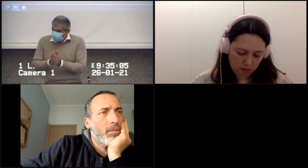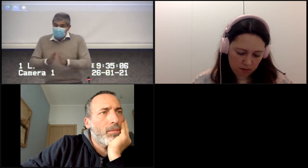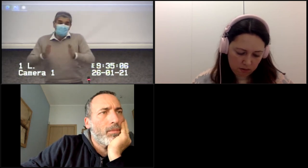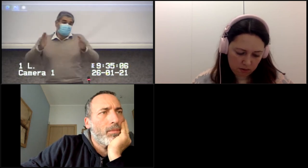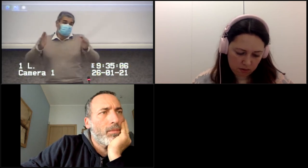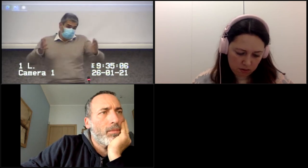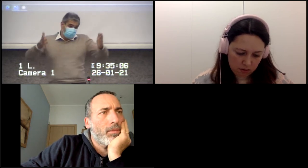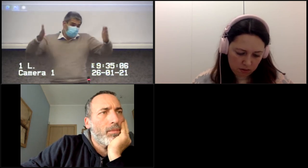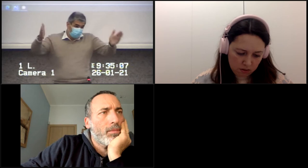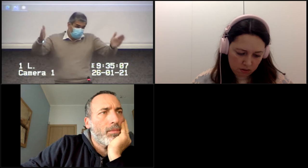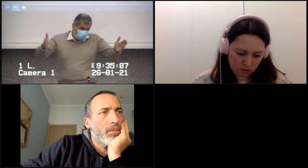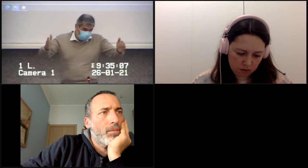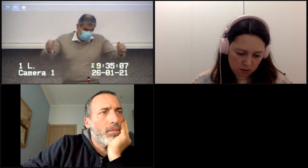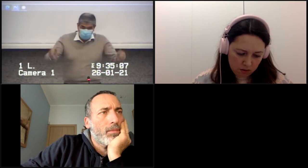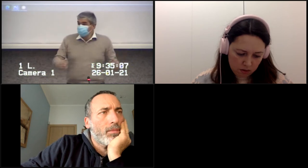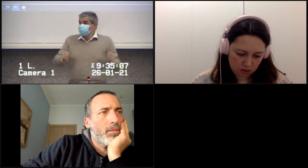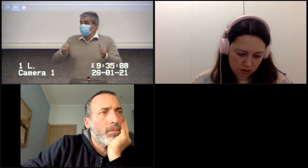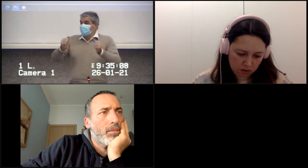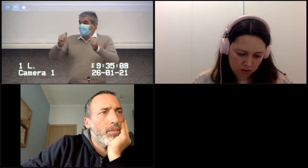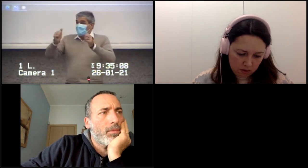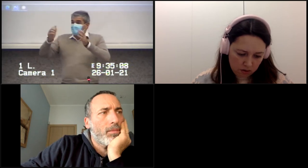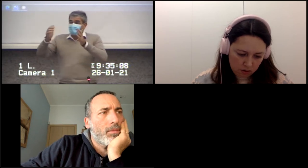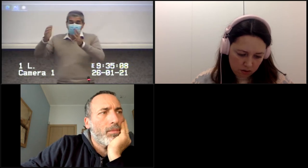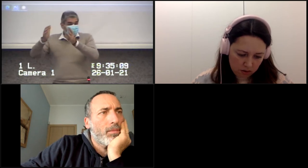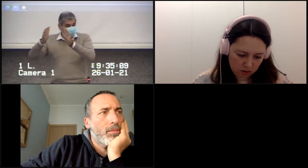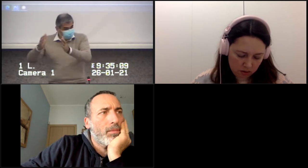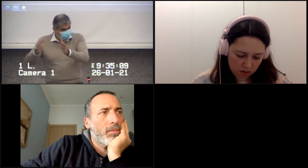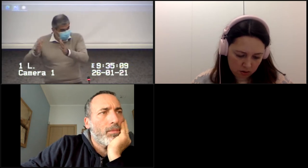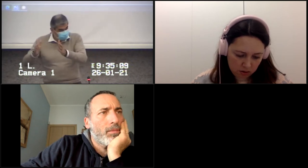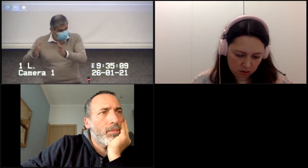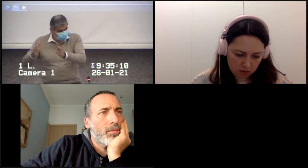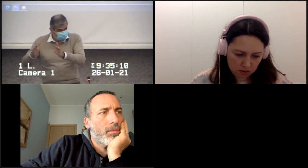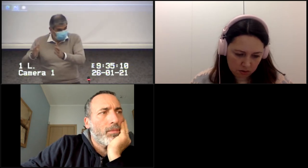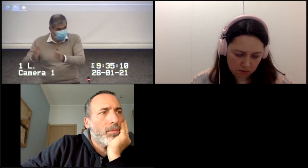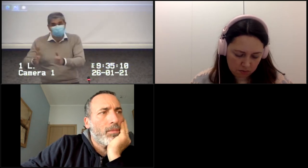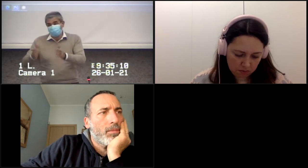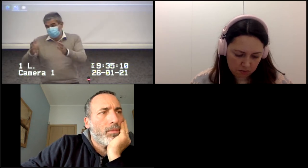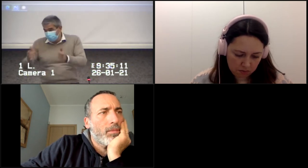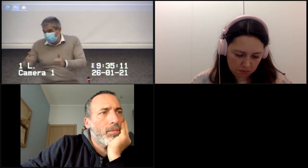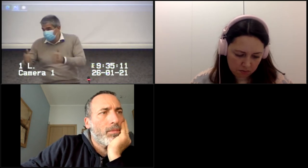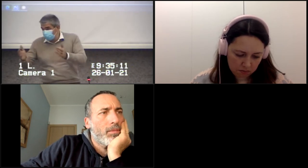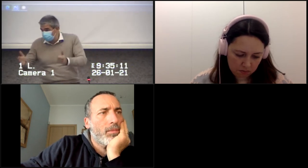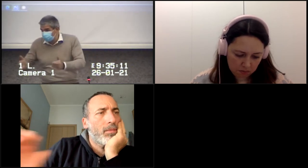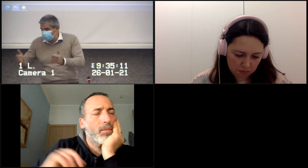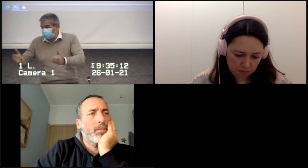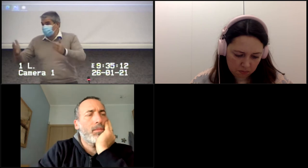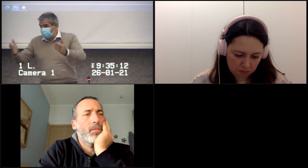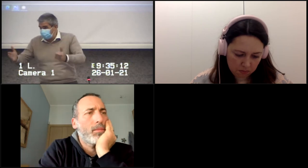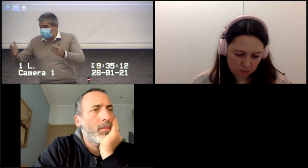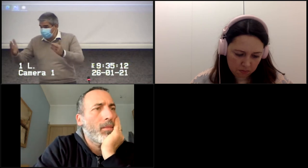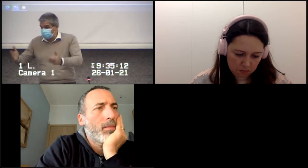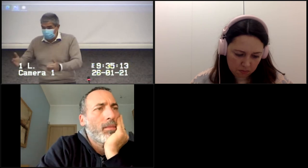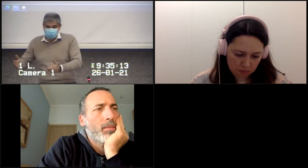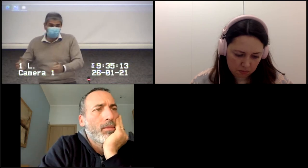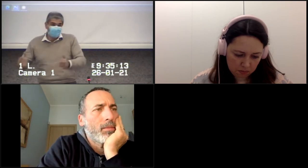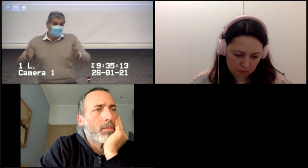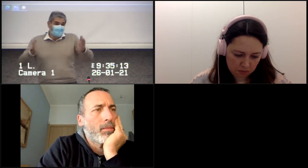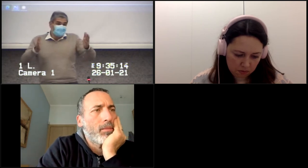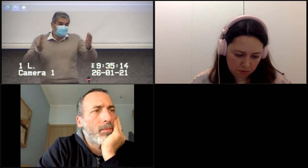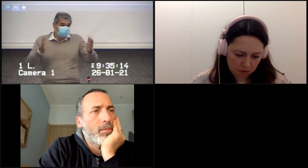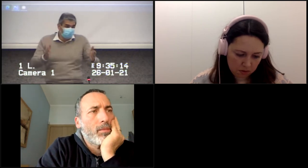ritenuto, nell'equilibrio di bilancio, nel gettito delle risorse attualmente, che ahimè sono piuttosto anche scarse